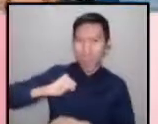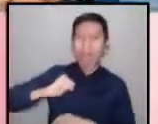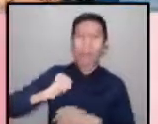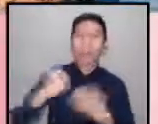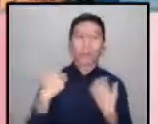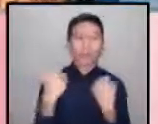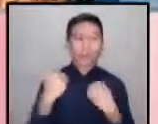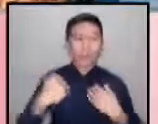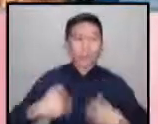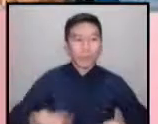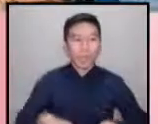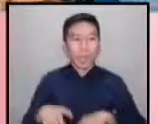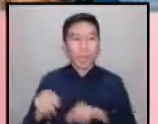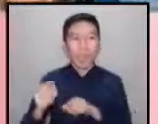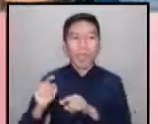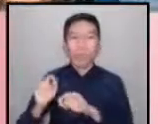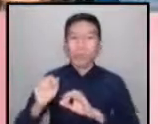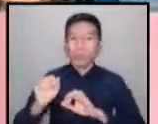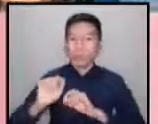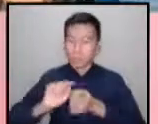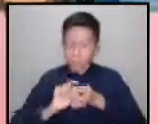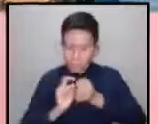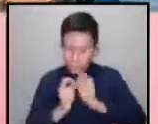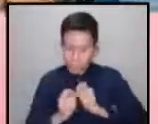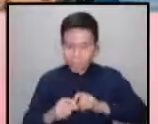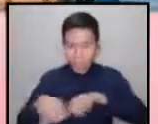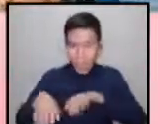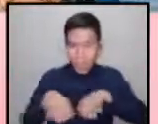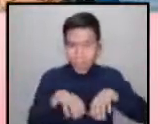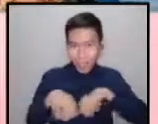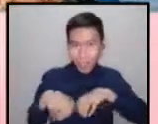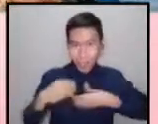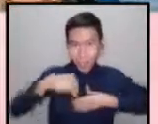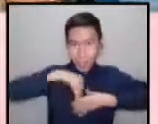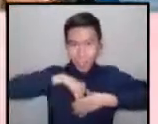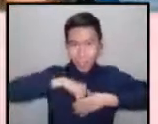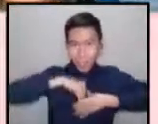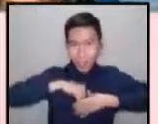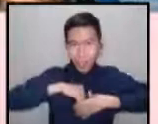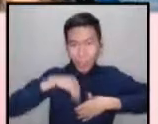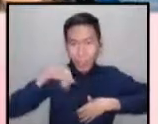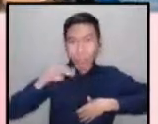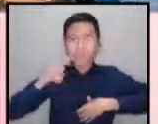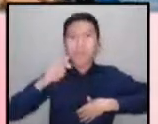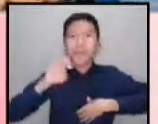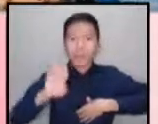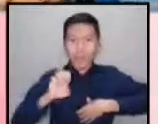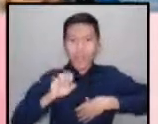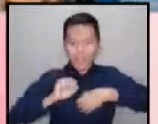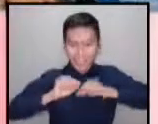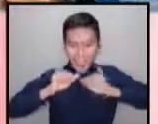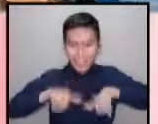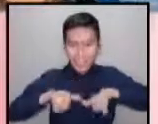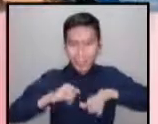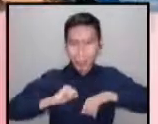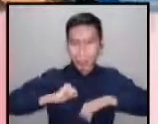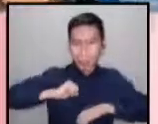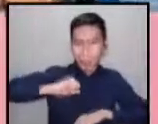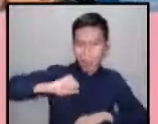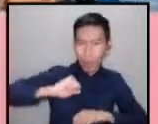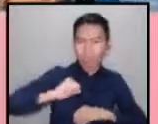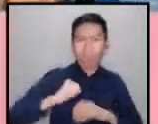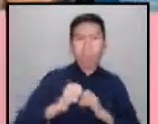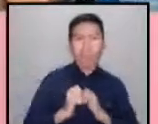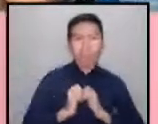kanyang aktibidades. So the action itself of the immune system will be restored and